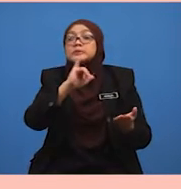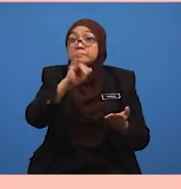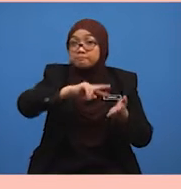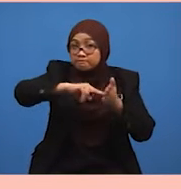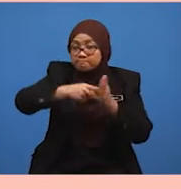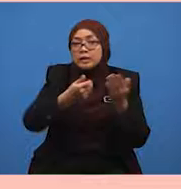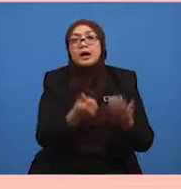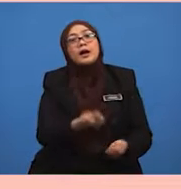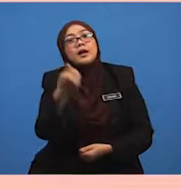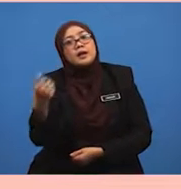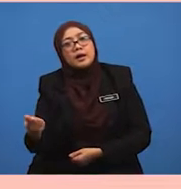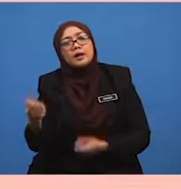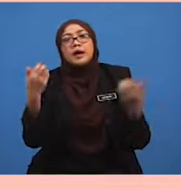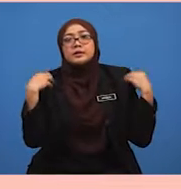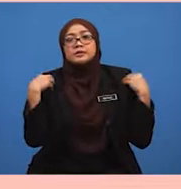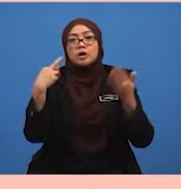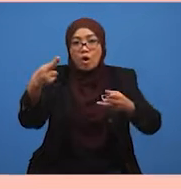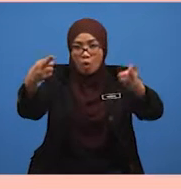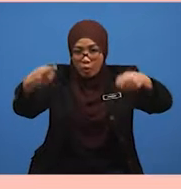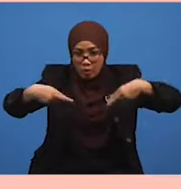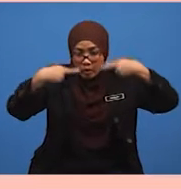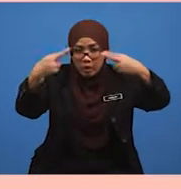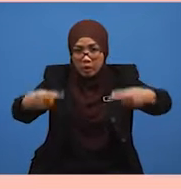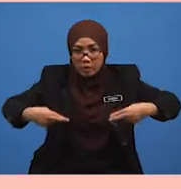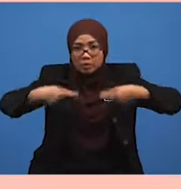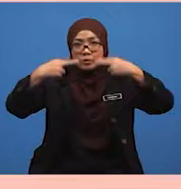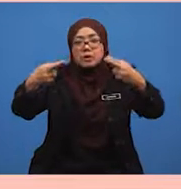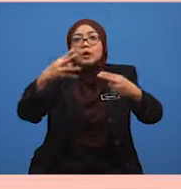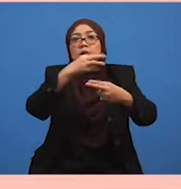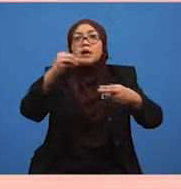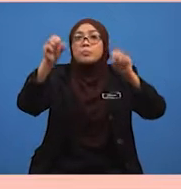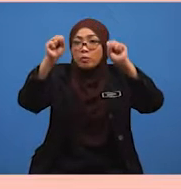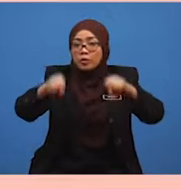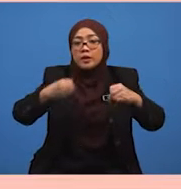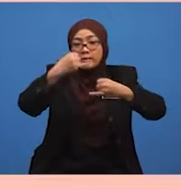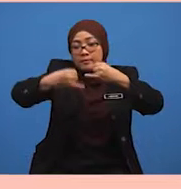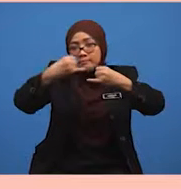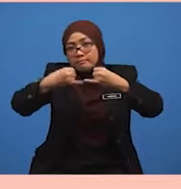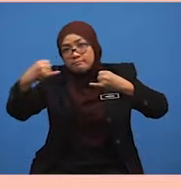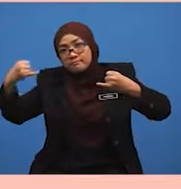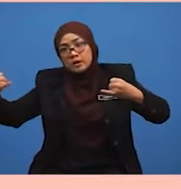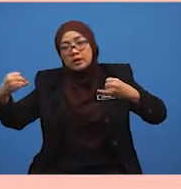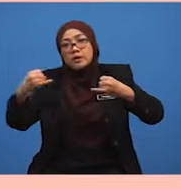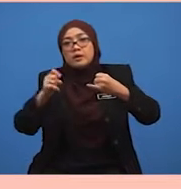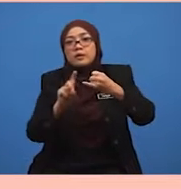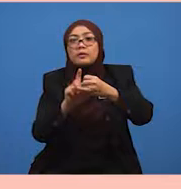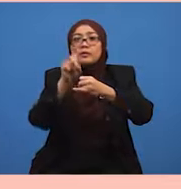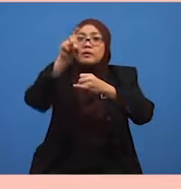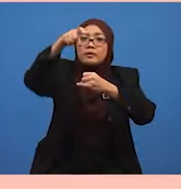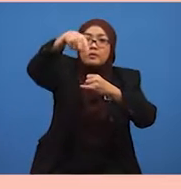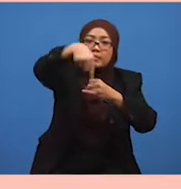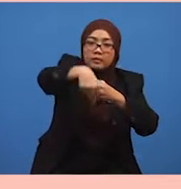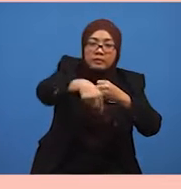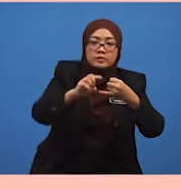satu roda beralur yang membolehkan tali melaluinya untuk mengangkat atau menurunkan sesuatu